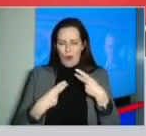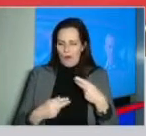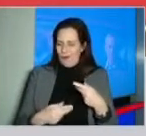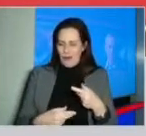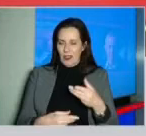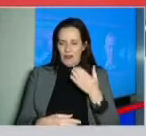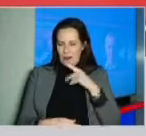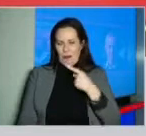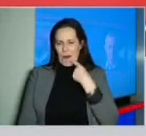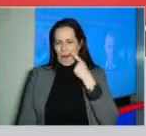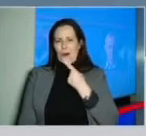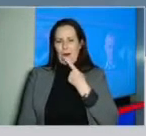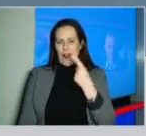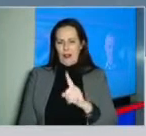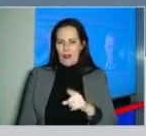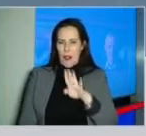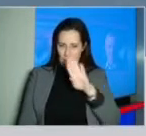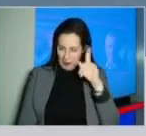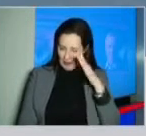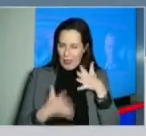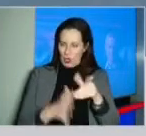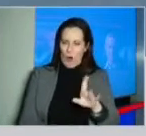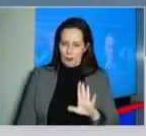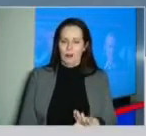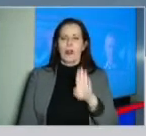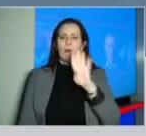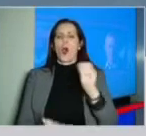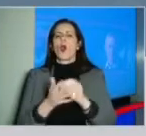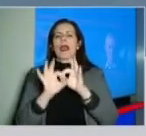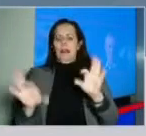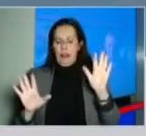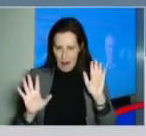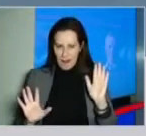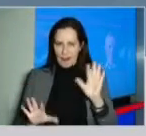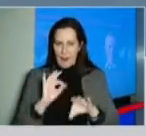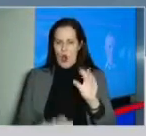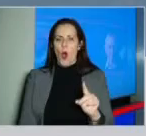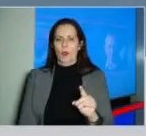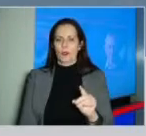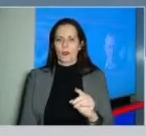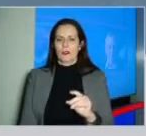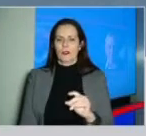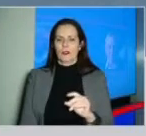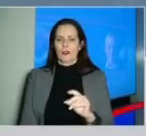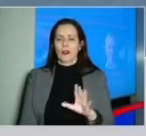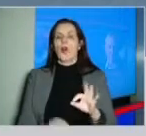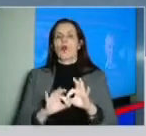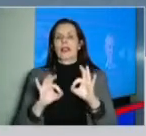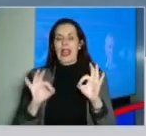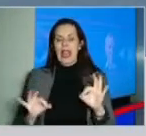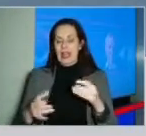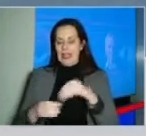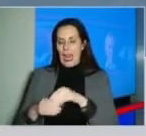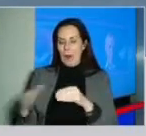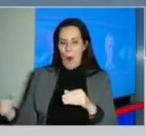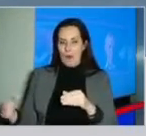מאוד בעייתי. וביבי כבר, אתה אומר, ידע איך לטפל בזה. ביבי עוד לא התחיל אפילו את מערכת הבחירות שלו. הוא רק התחיל את החיבורים,